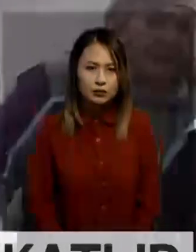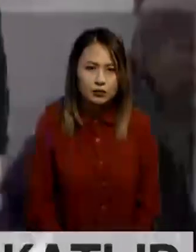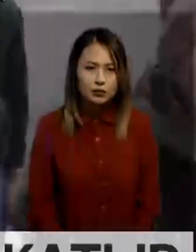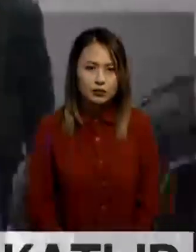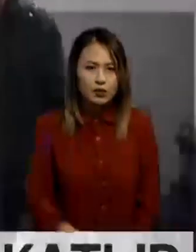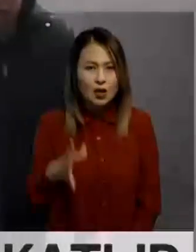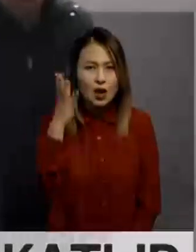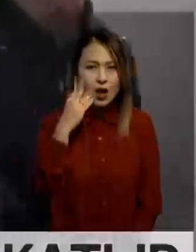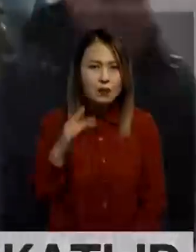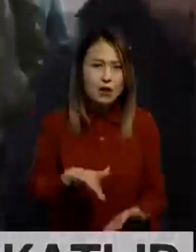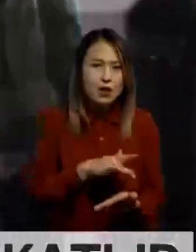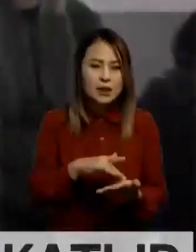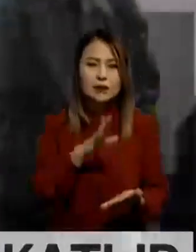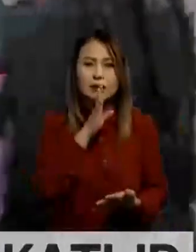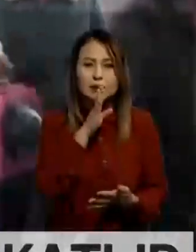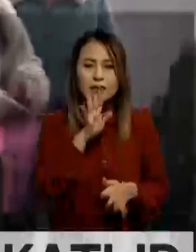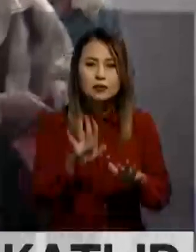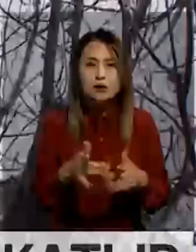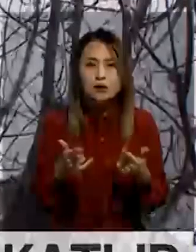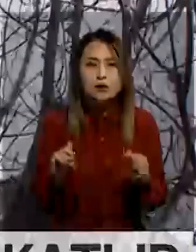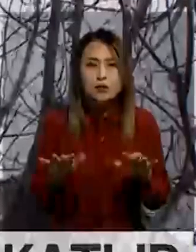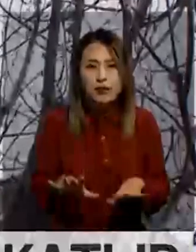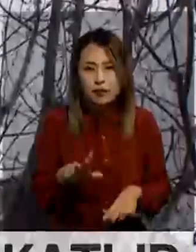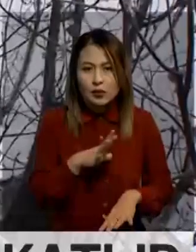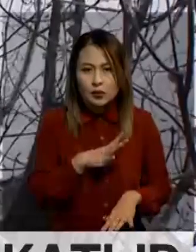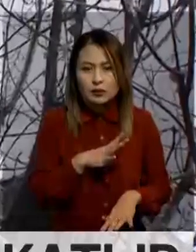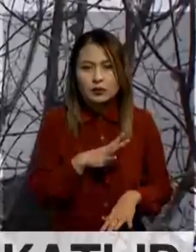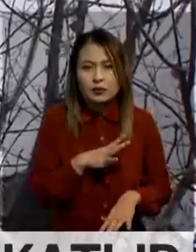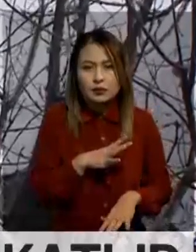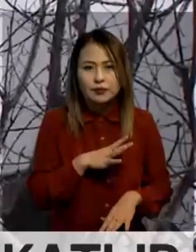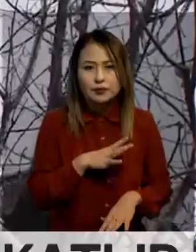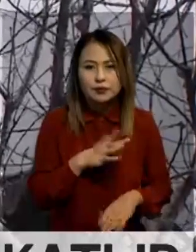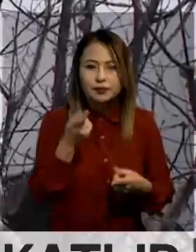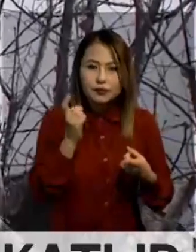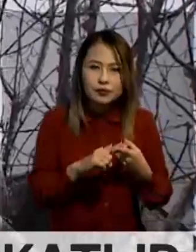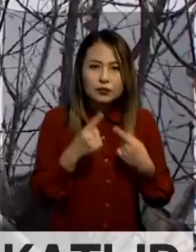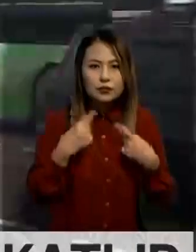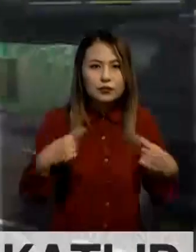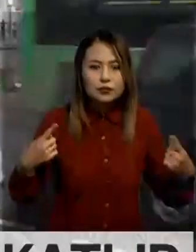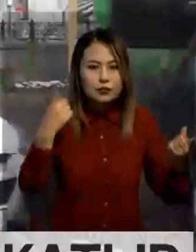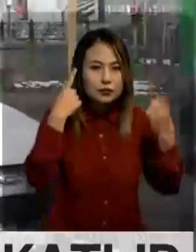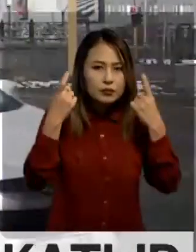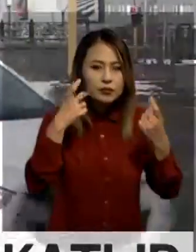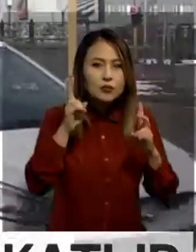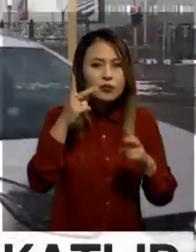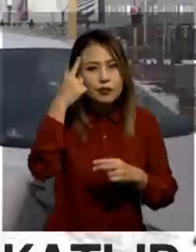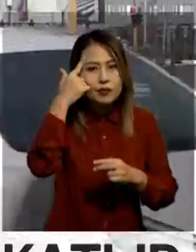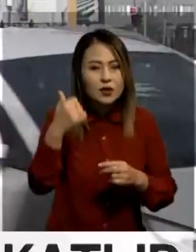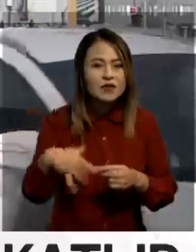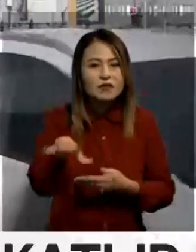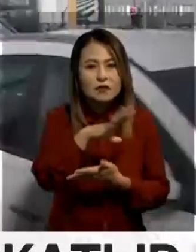Алматы қаласының полициясы қыздың жүрген жері қайда екендігі және қызға қатысты басқа да мәліметтер туралы білетіндердің